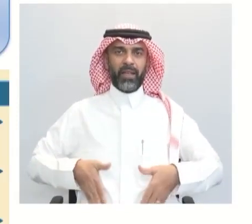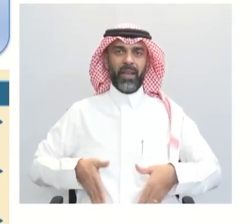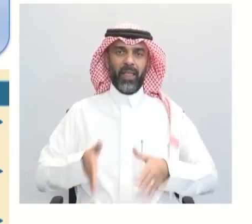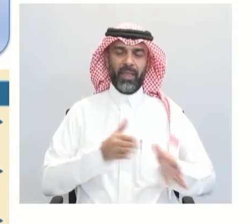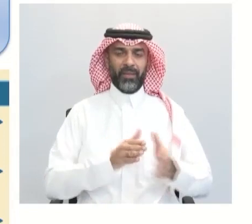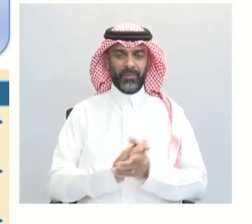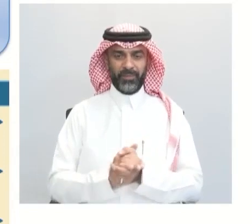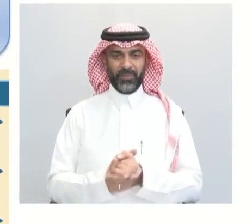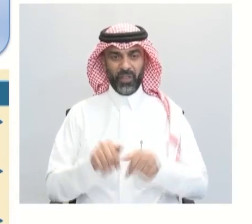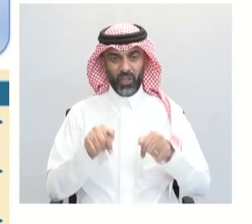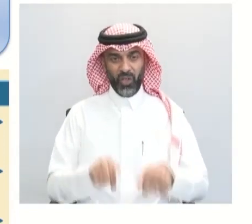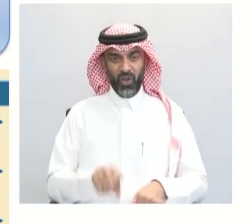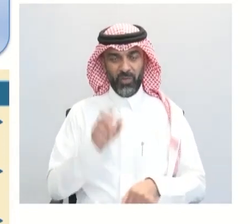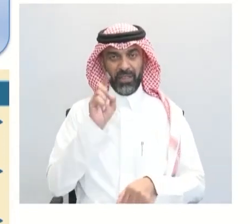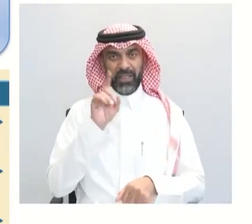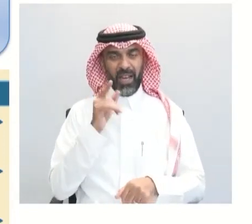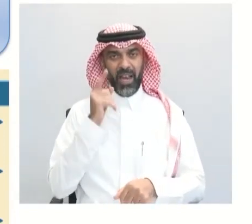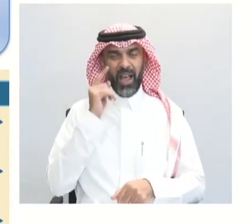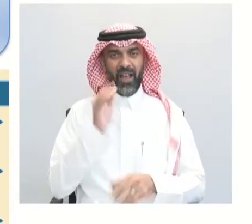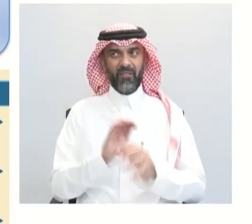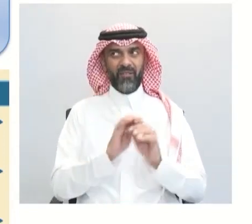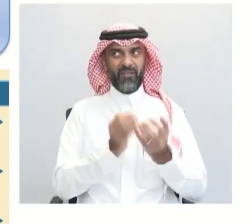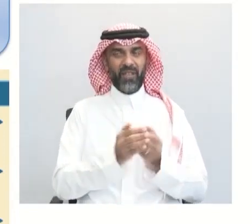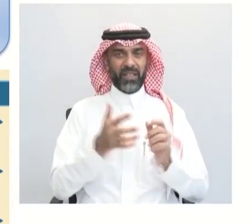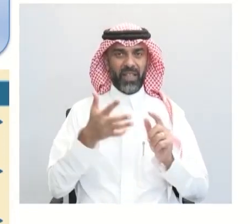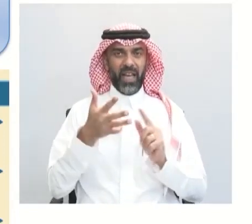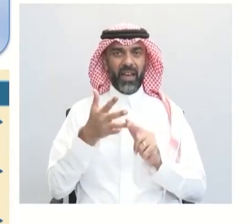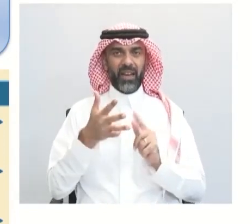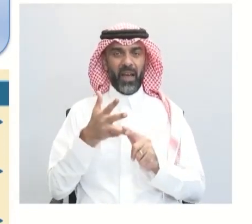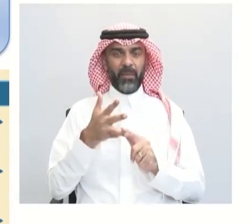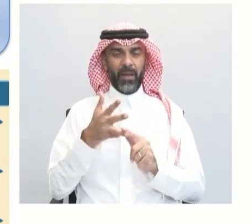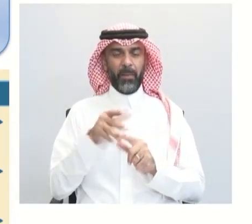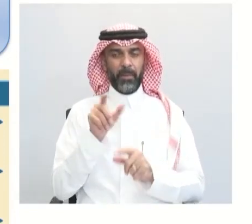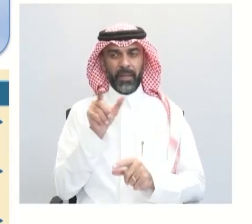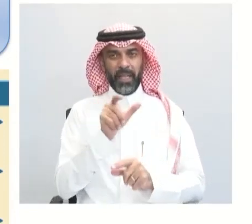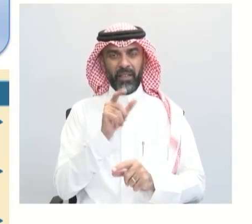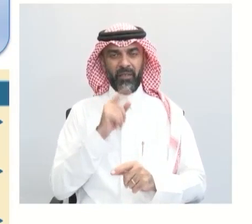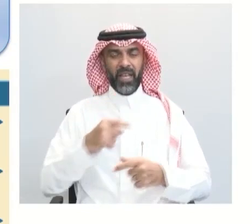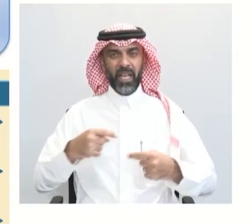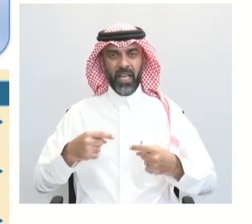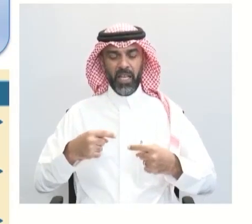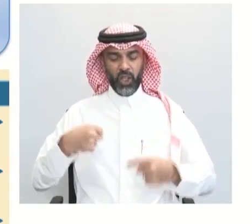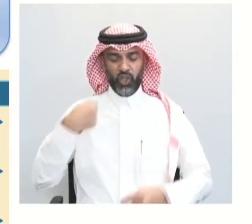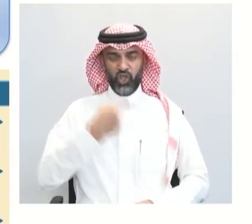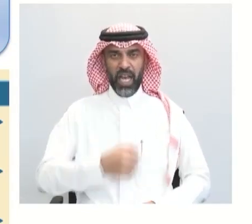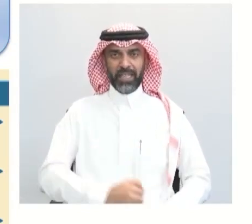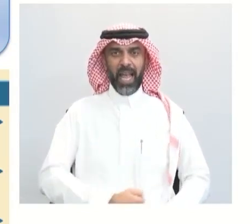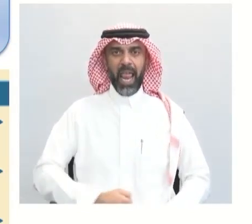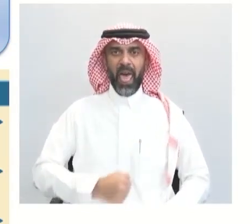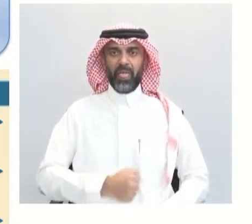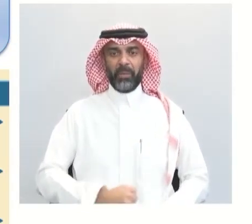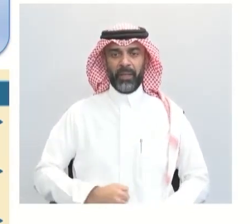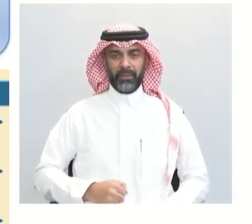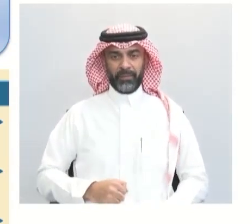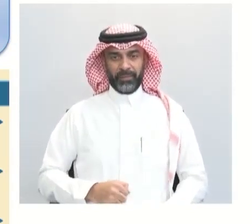باذن الله تعالى لدينا الفصل الرابع في التحديد في الجهاز الهضمي فصلنا الرابع لديه